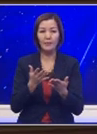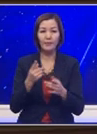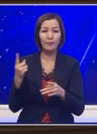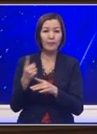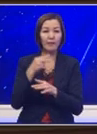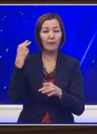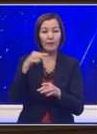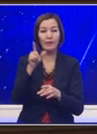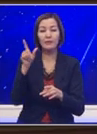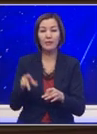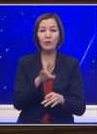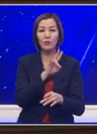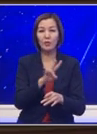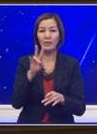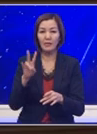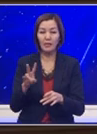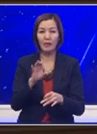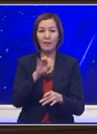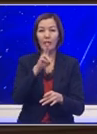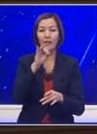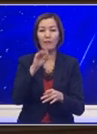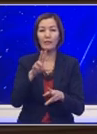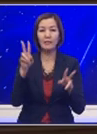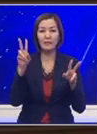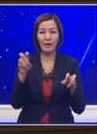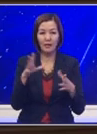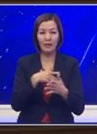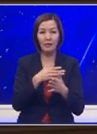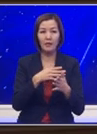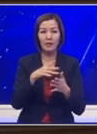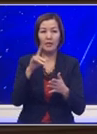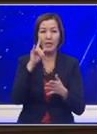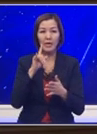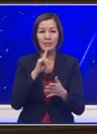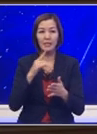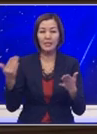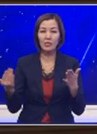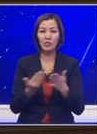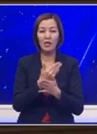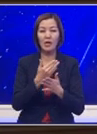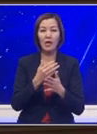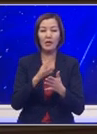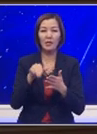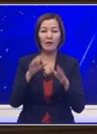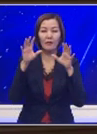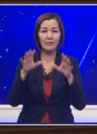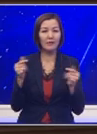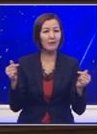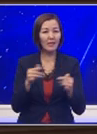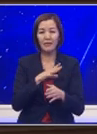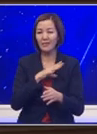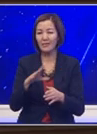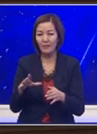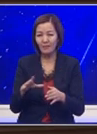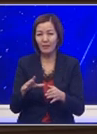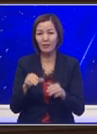бірінші президенті, елбасы статус жөндегі заңның еліміздің жаңа ата заңына сәйкес келмейтіндік